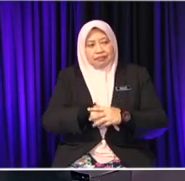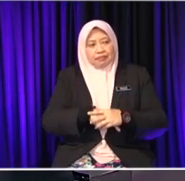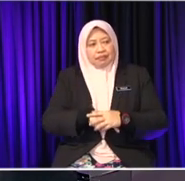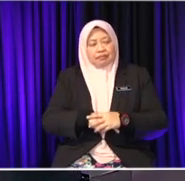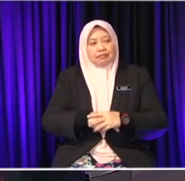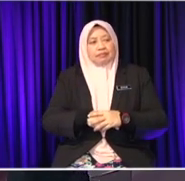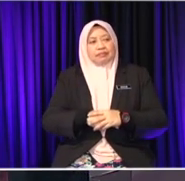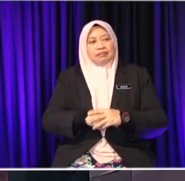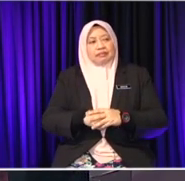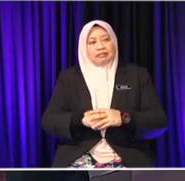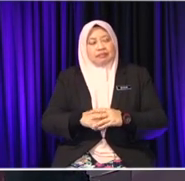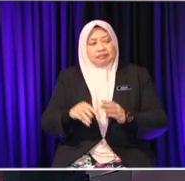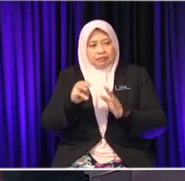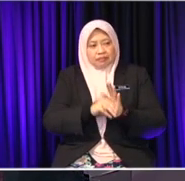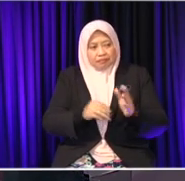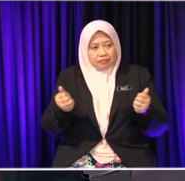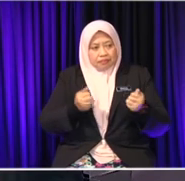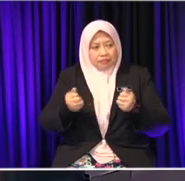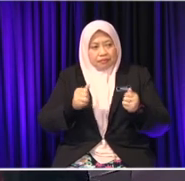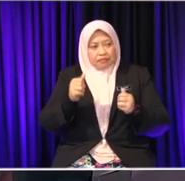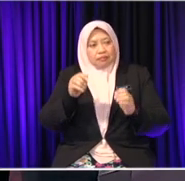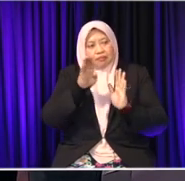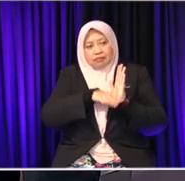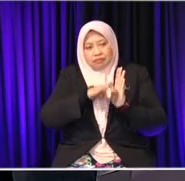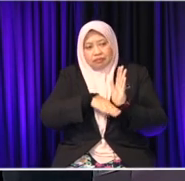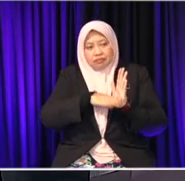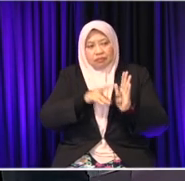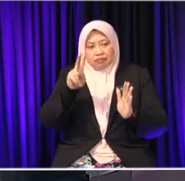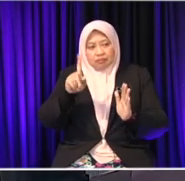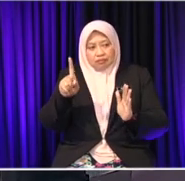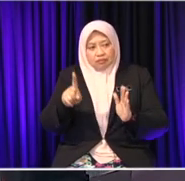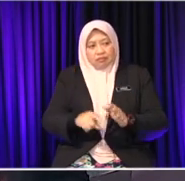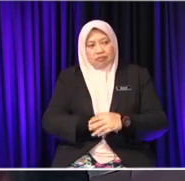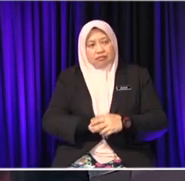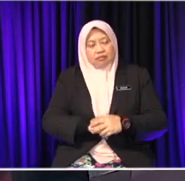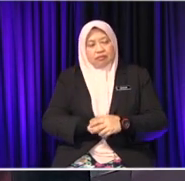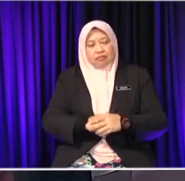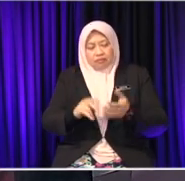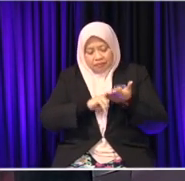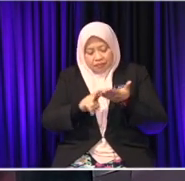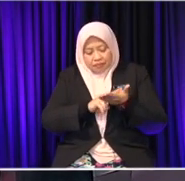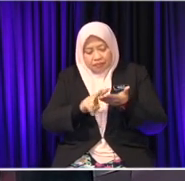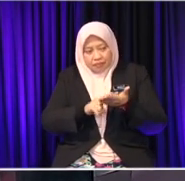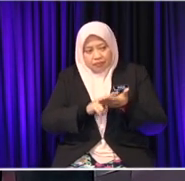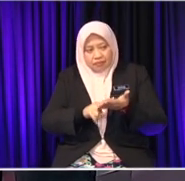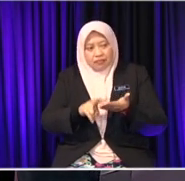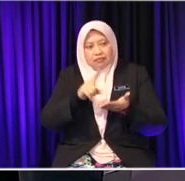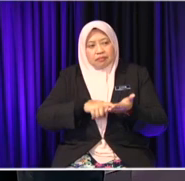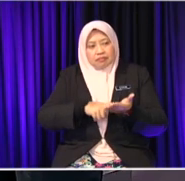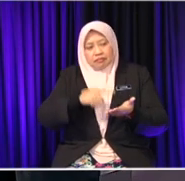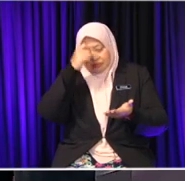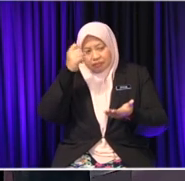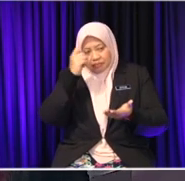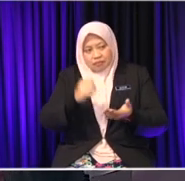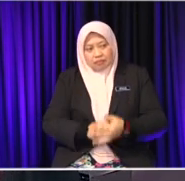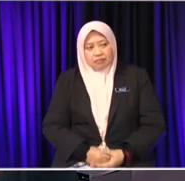jadi memang jadi pelajar Kenapa paham betul apa sebab-sebab ya Oke